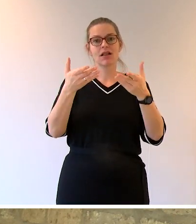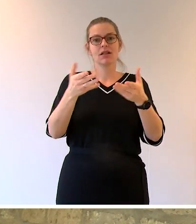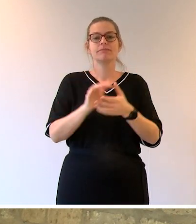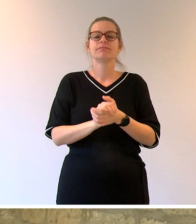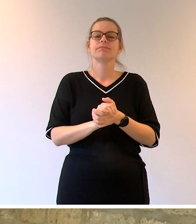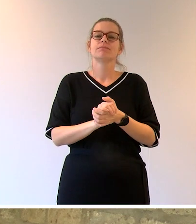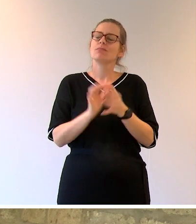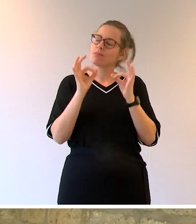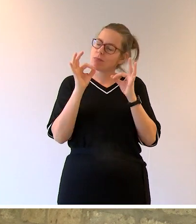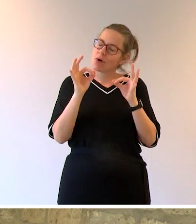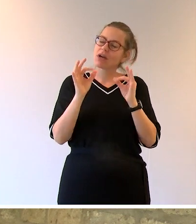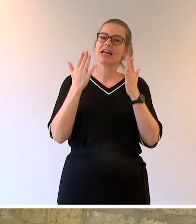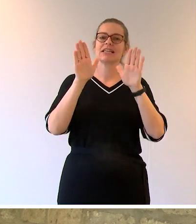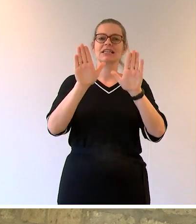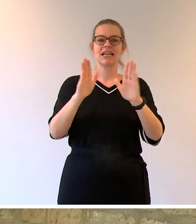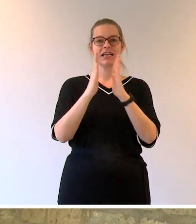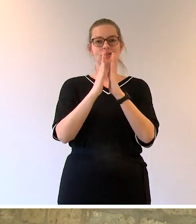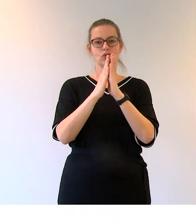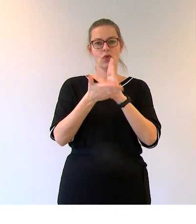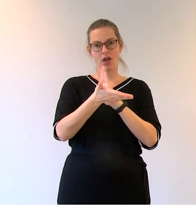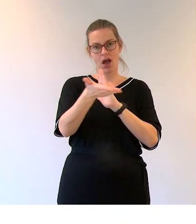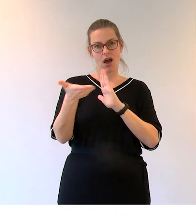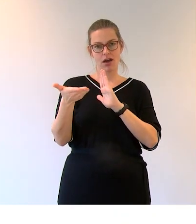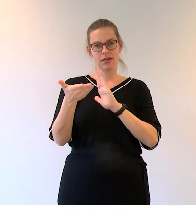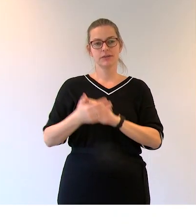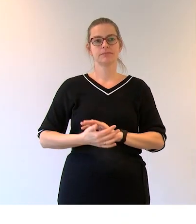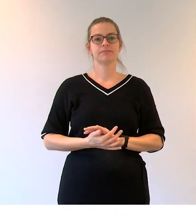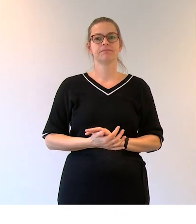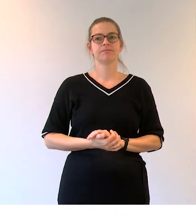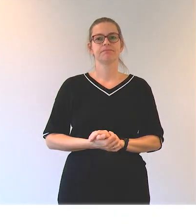Wij wensen u een mooie en gezegende zondag toe.